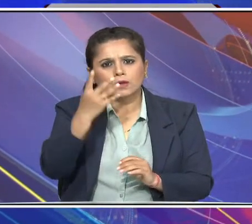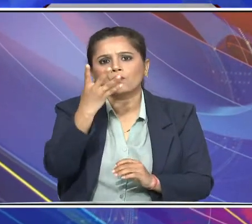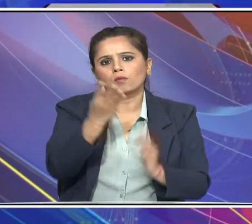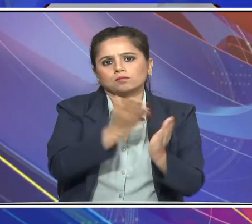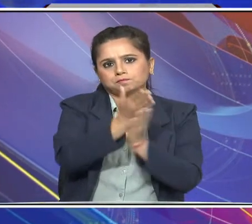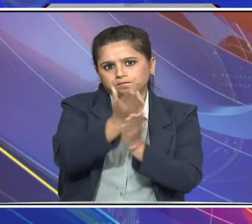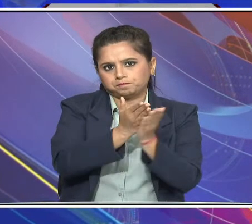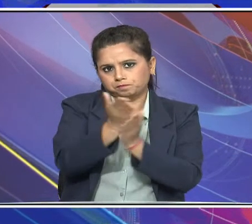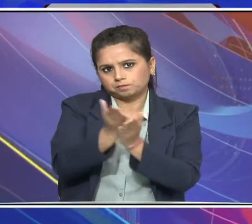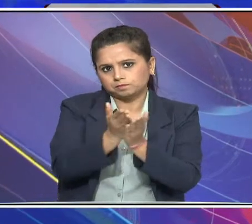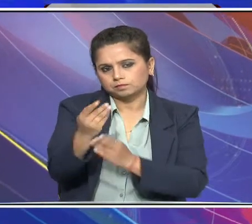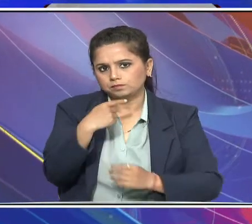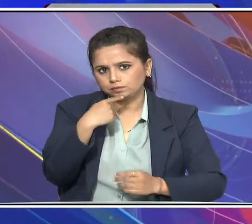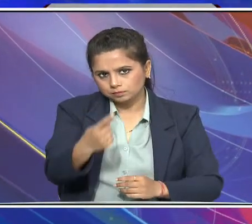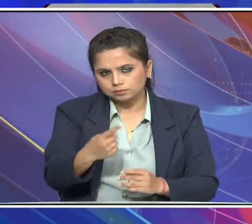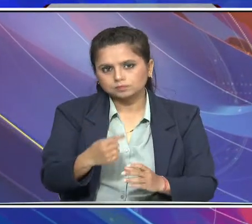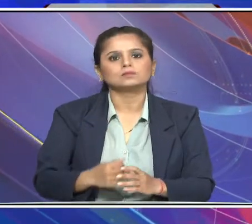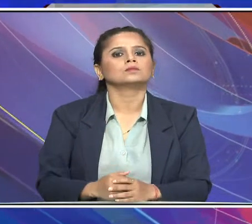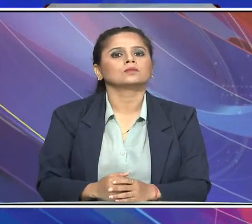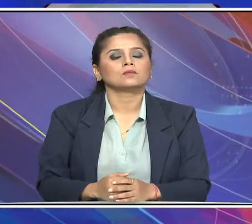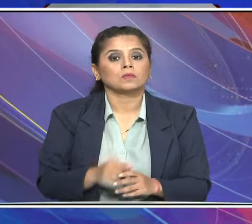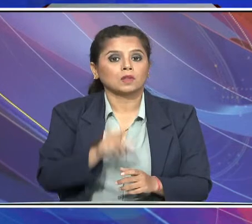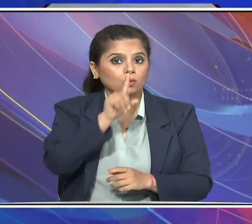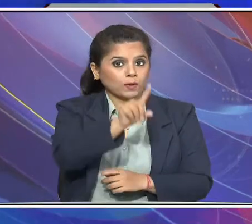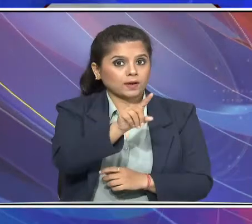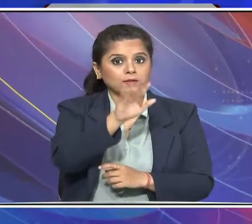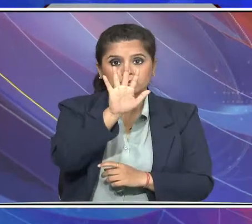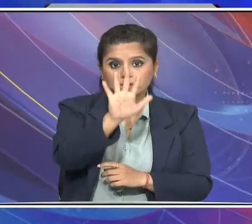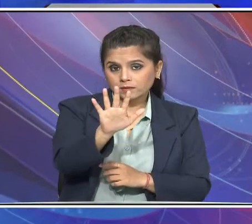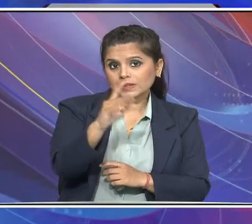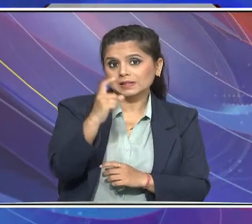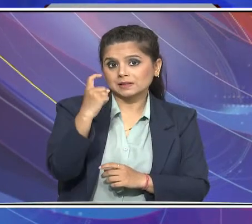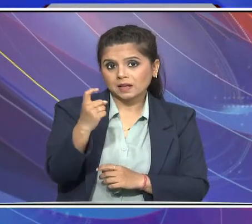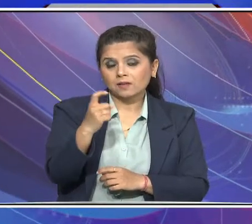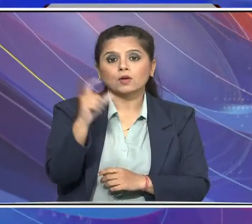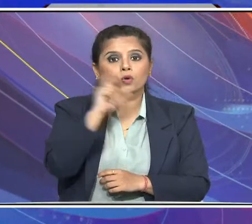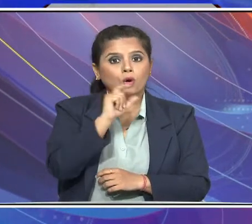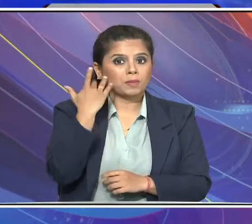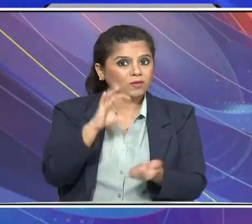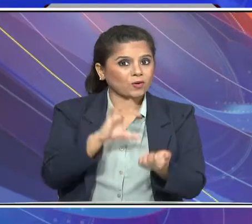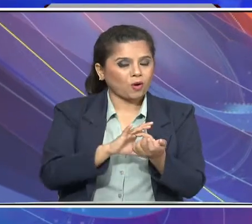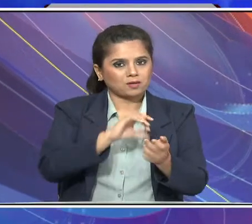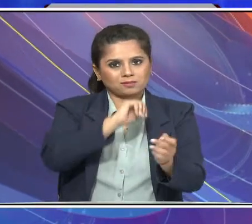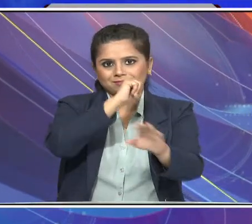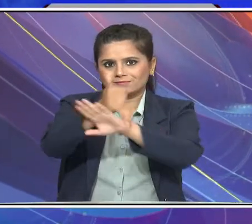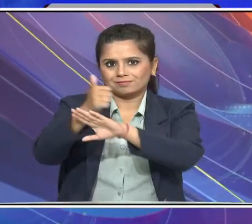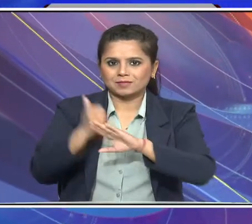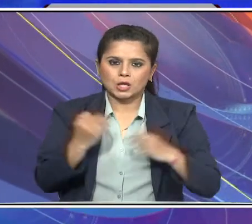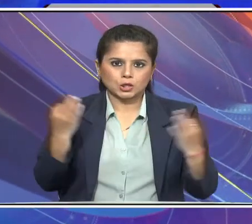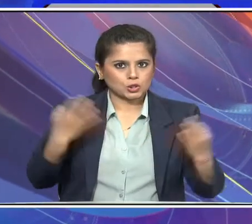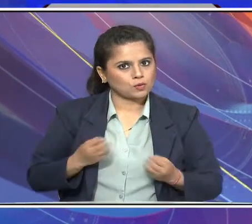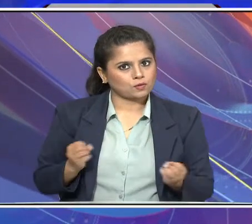में जो 1507 मेडिकल कॉलेज कोली है सभी जगह